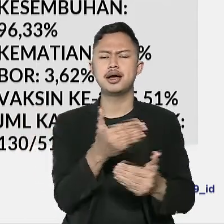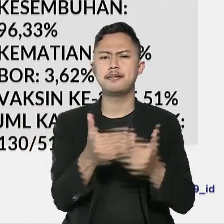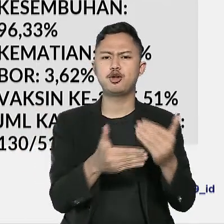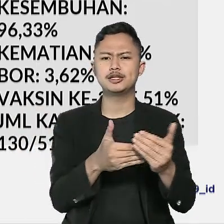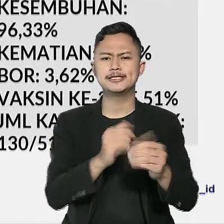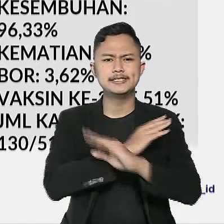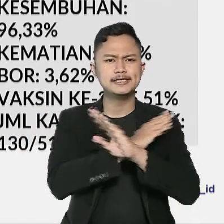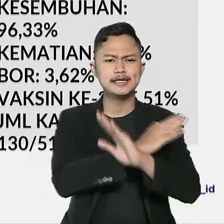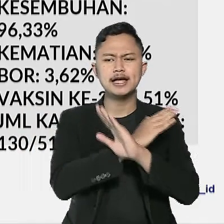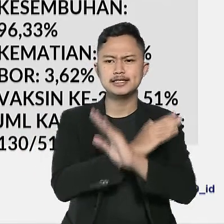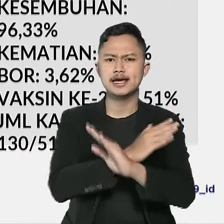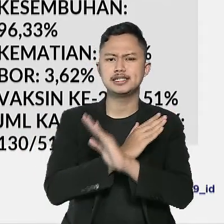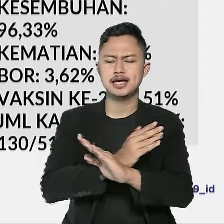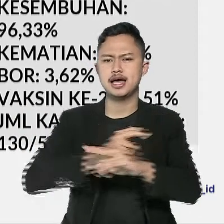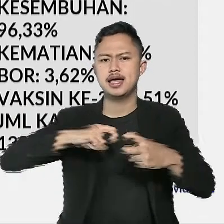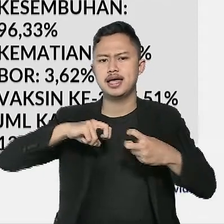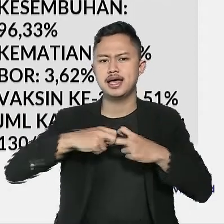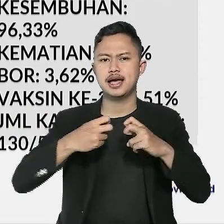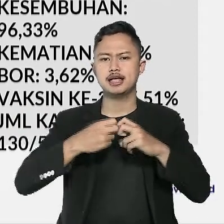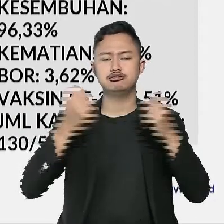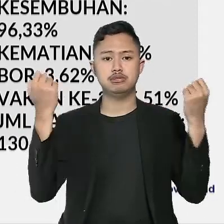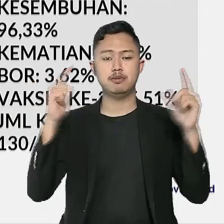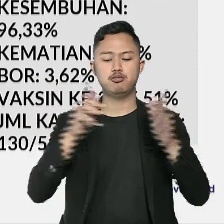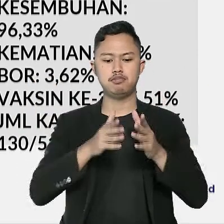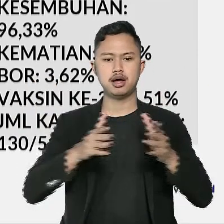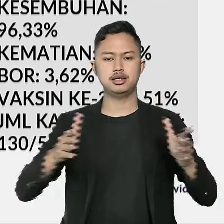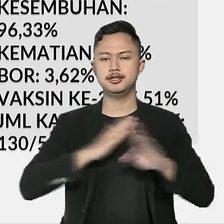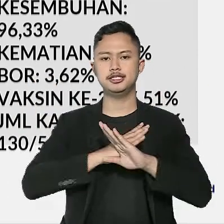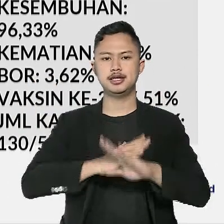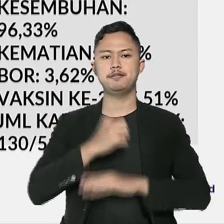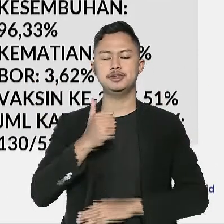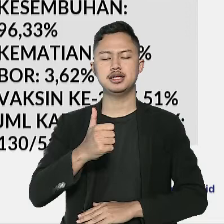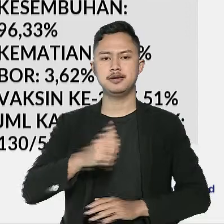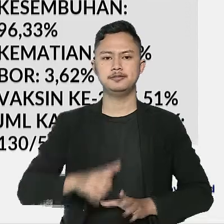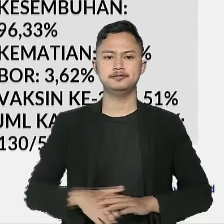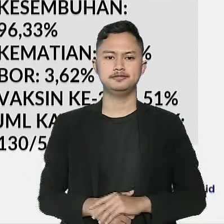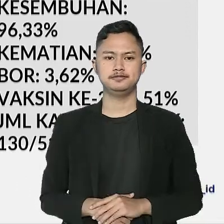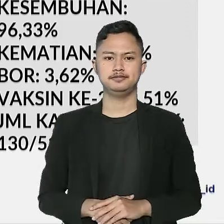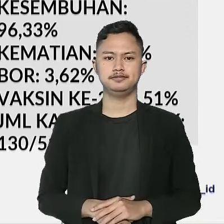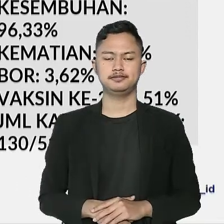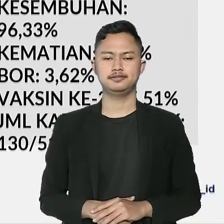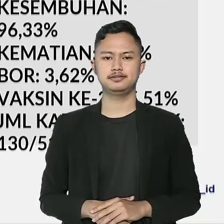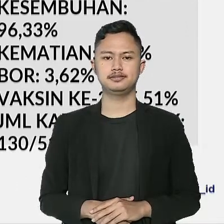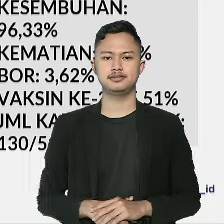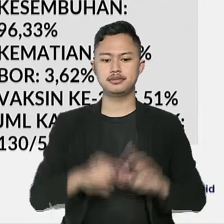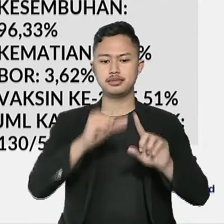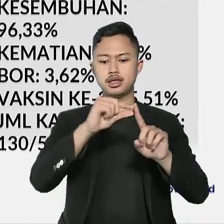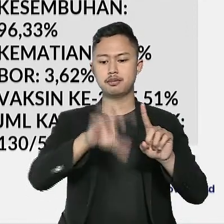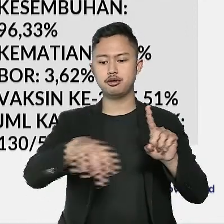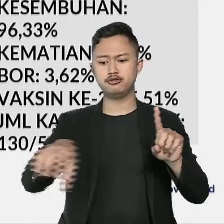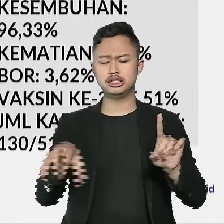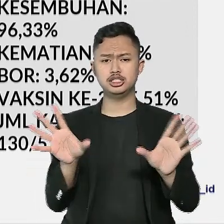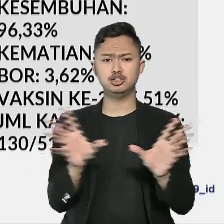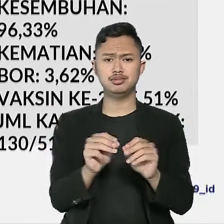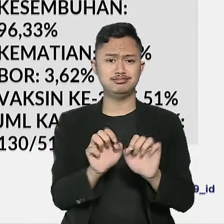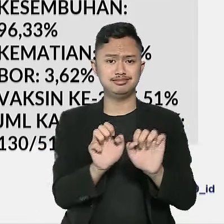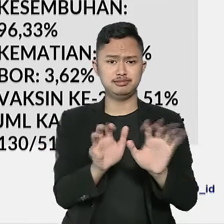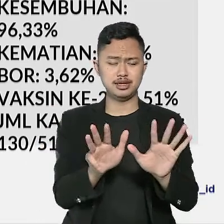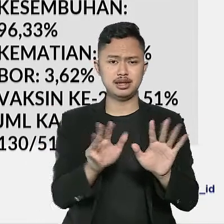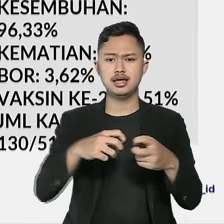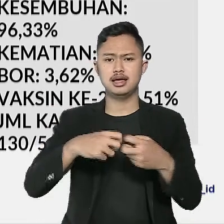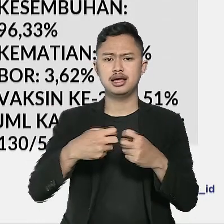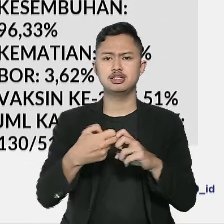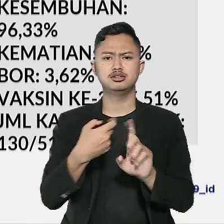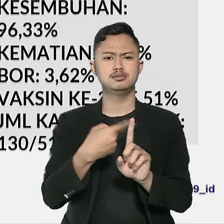terhadap potensi kenaikan kasus di masa libur panjang. Dari 9 provinsi ini, penambahan